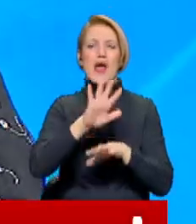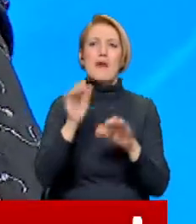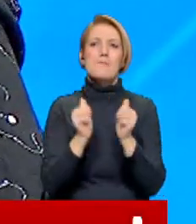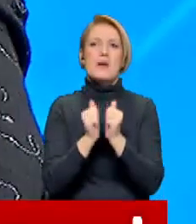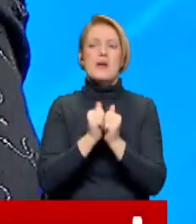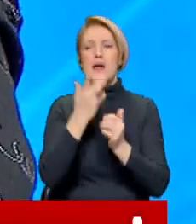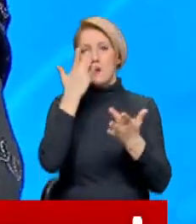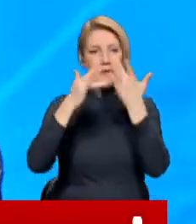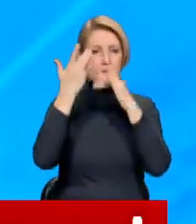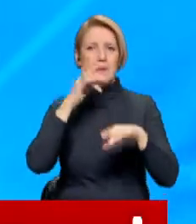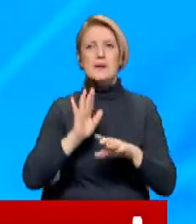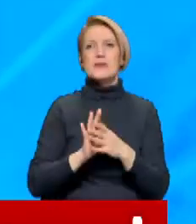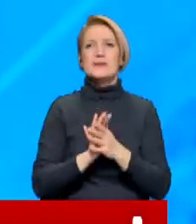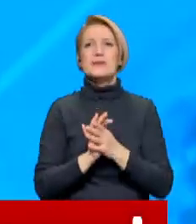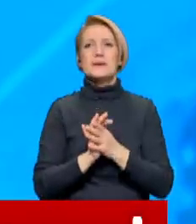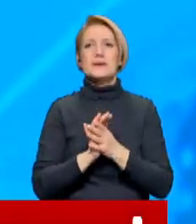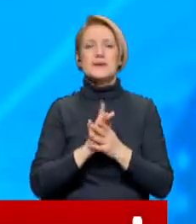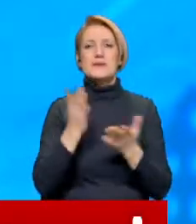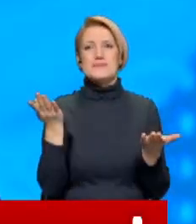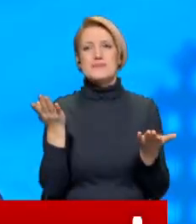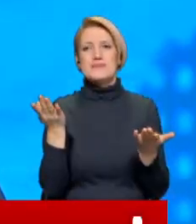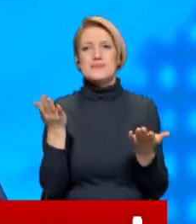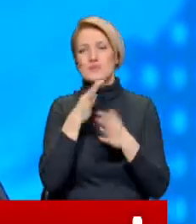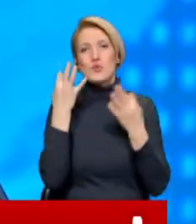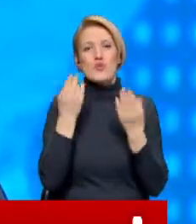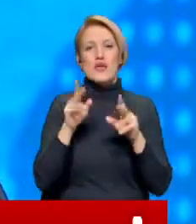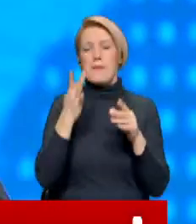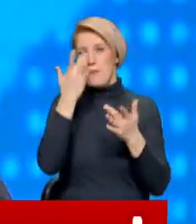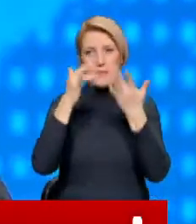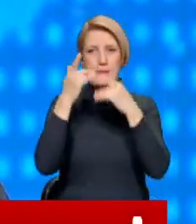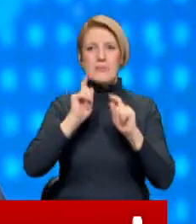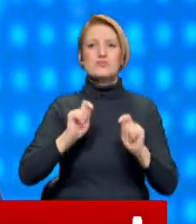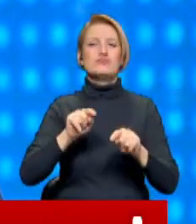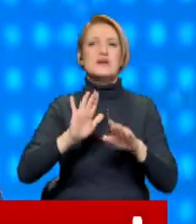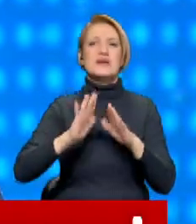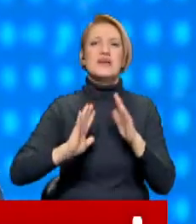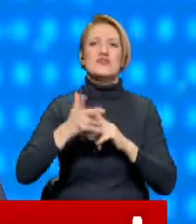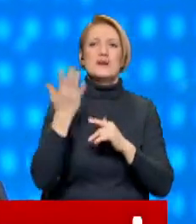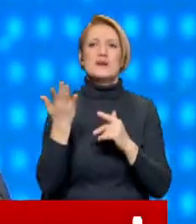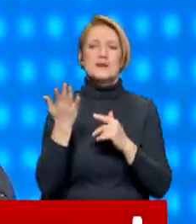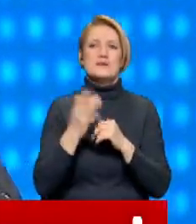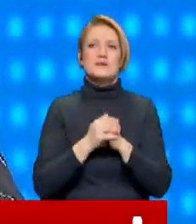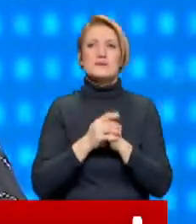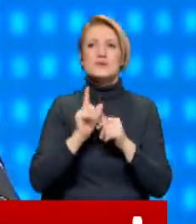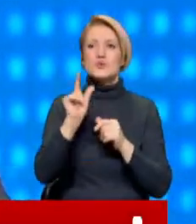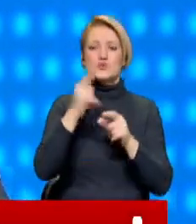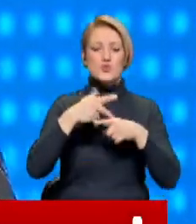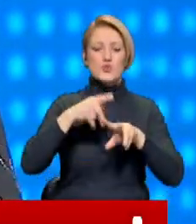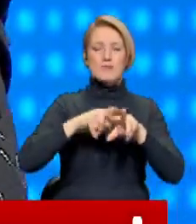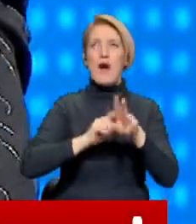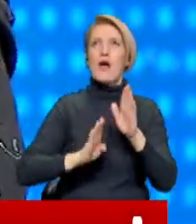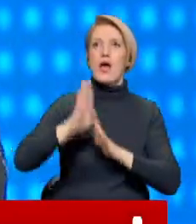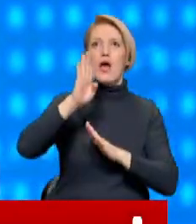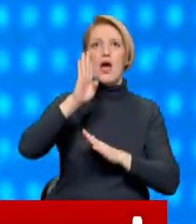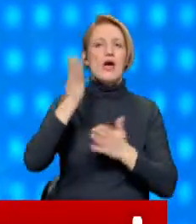böyle rol yapacağız. Pollyanna bir nevi. Ama bunları aştık artık. Aşmamız lazım. Çığır atlattık. Uzaya gitmeye